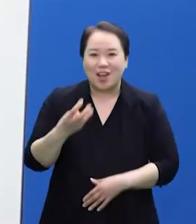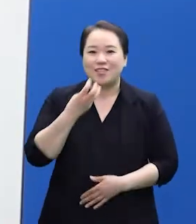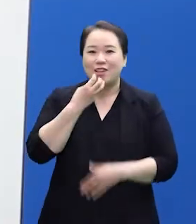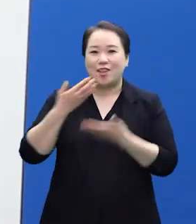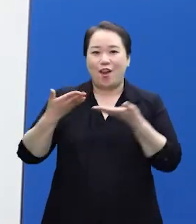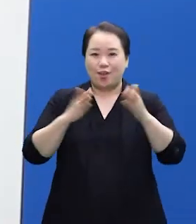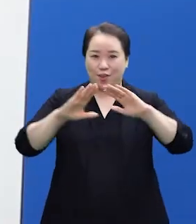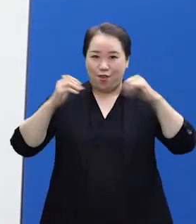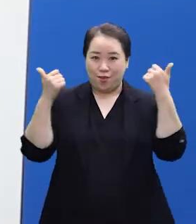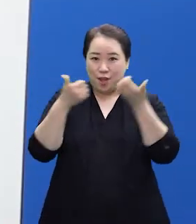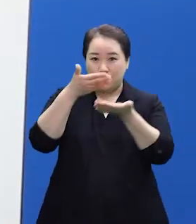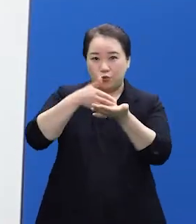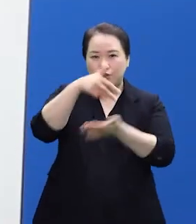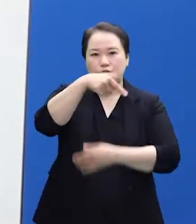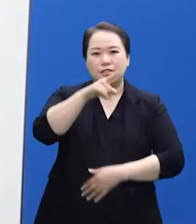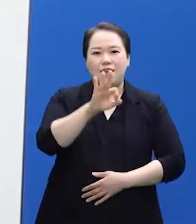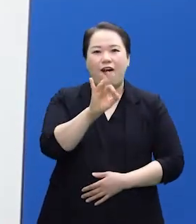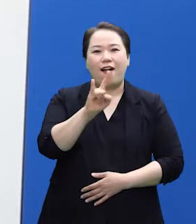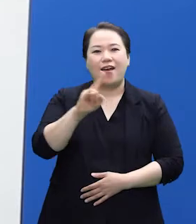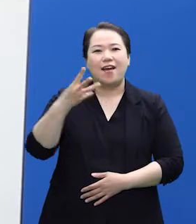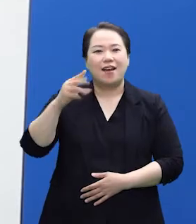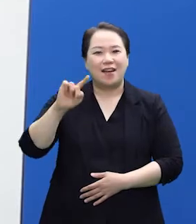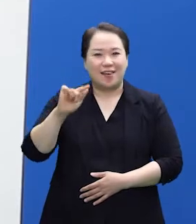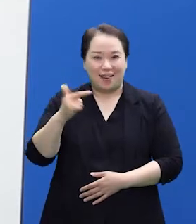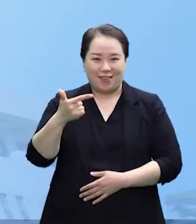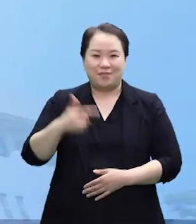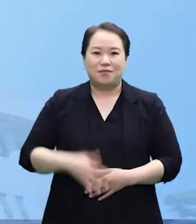안녕하세요. 경기도의회 의정뉴스 정혜란입니다.